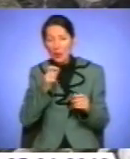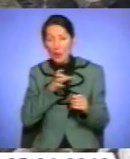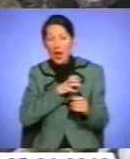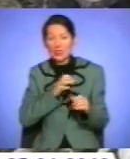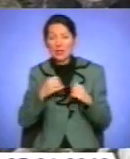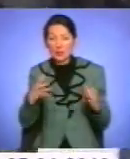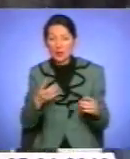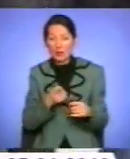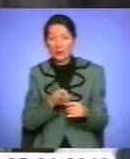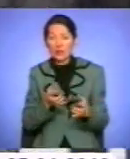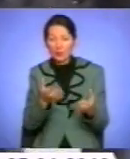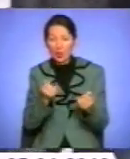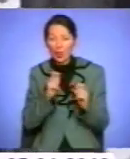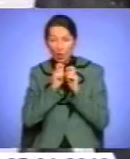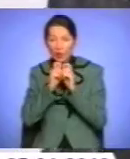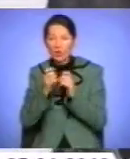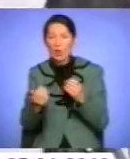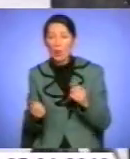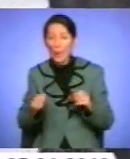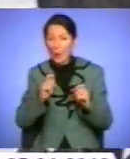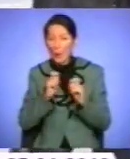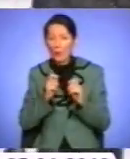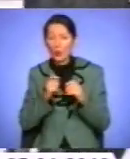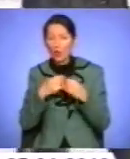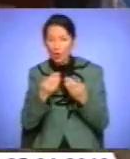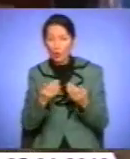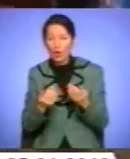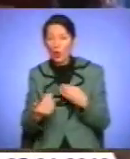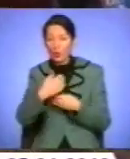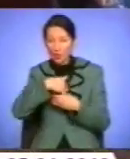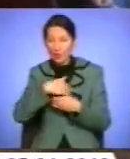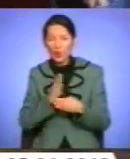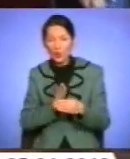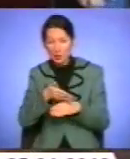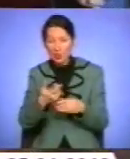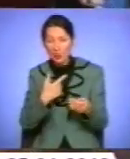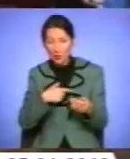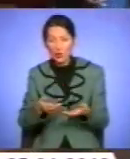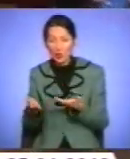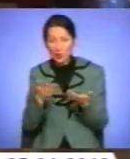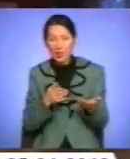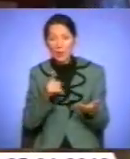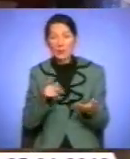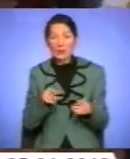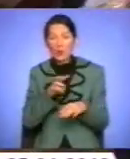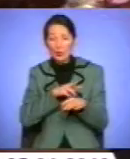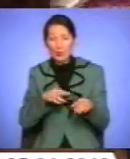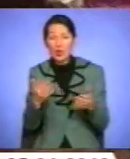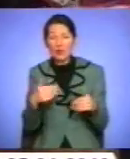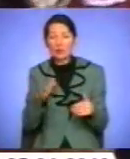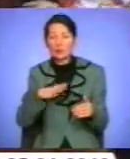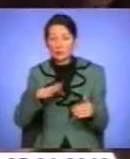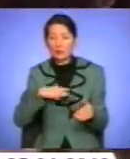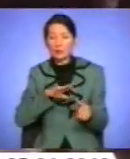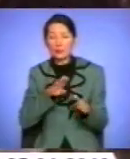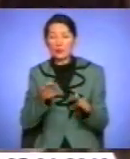в гості та запрошувати рідних і близьких до себе. У грудневі дні міліціонерів теж нетерпінням чекали їх підопічні з дитячих будинків,